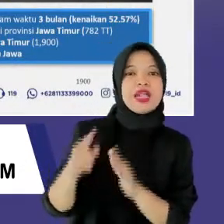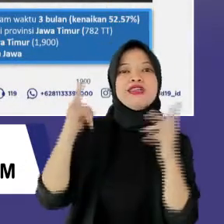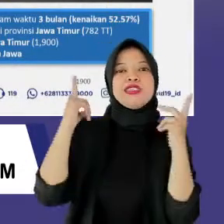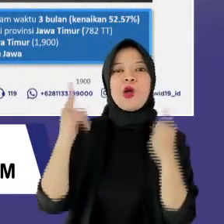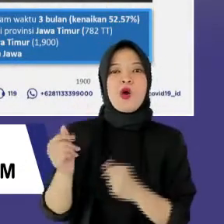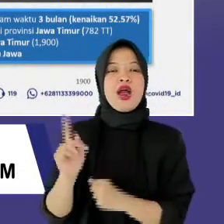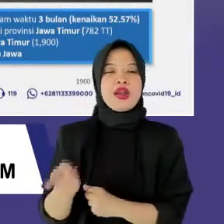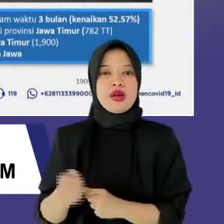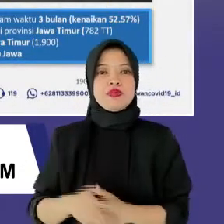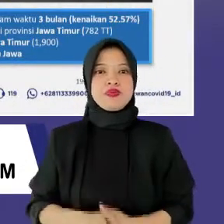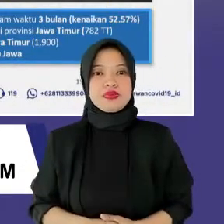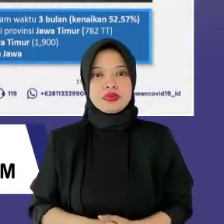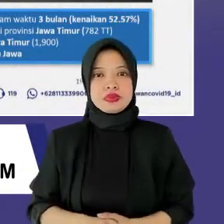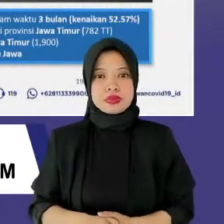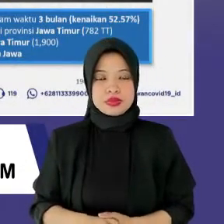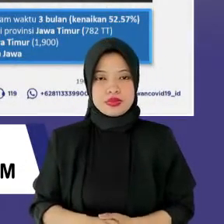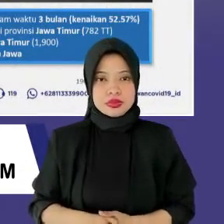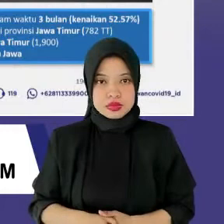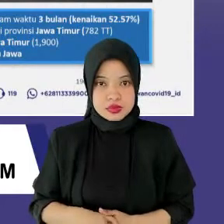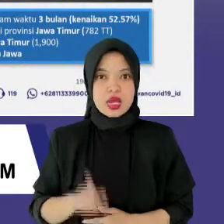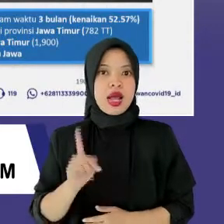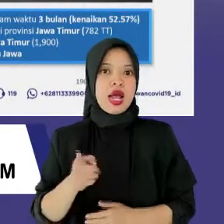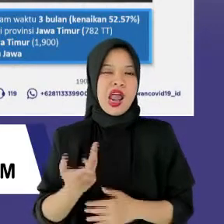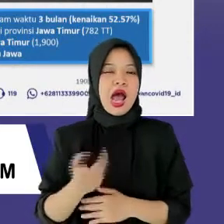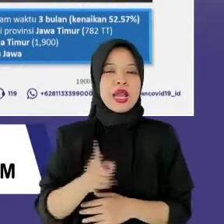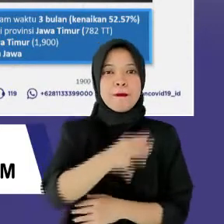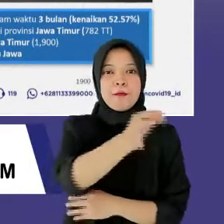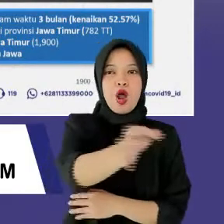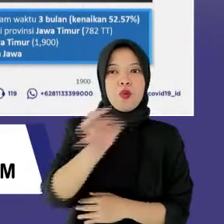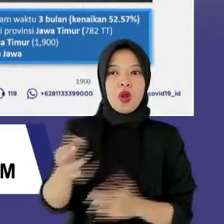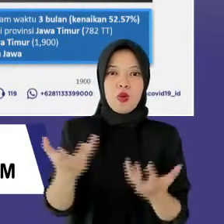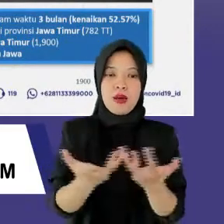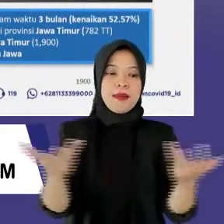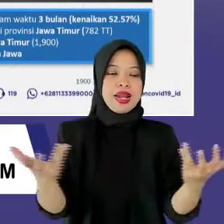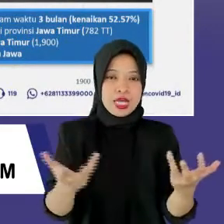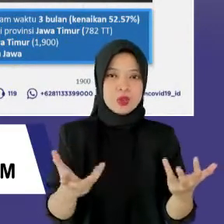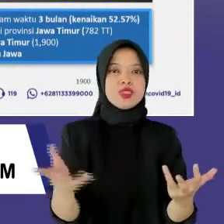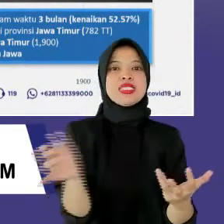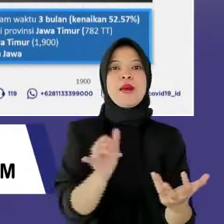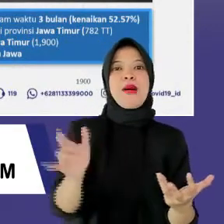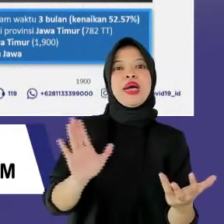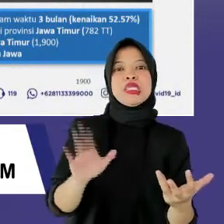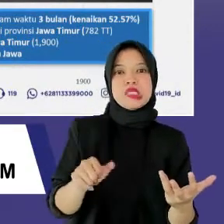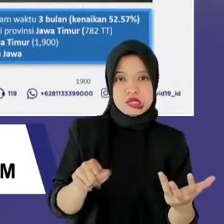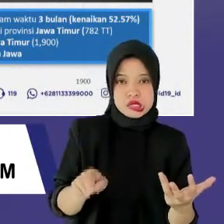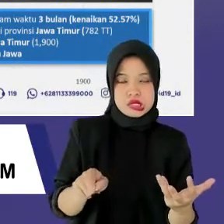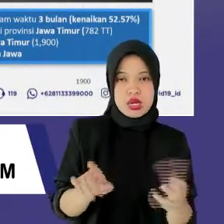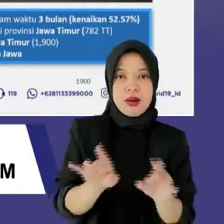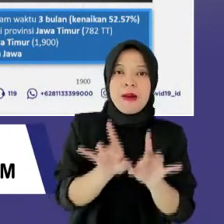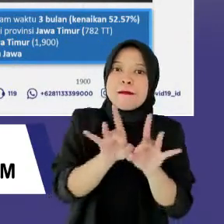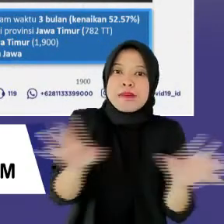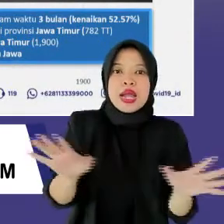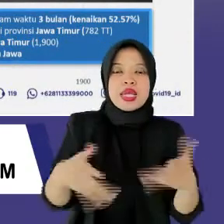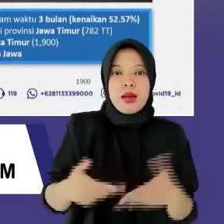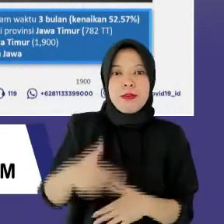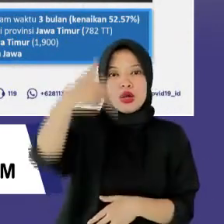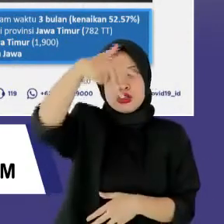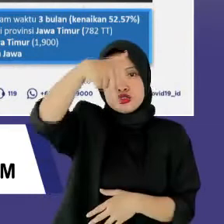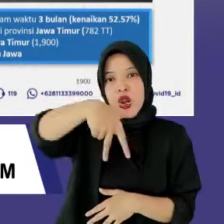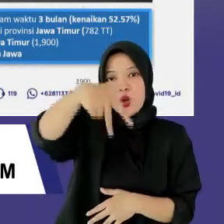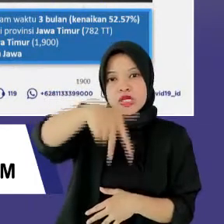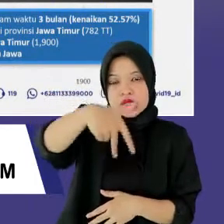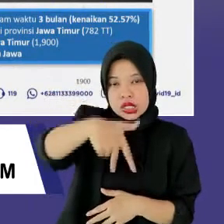Jawa. Nah, kita lihat lagi Dokter Lula, perbandingan antar pulau ini masih sama, cuma bedanya di sini